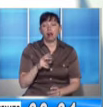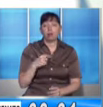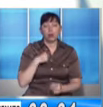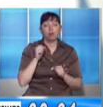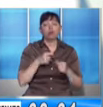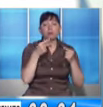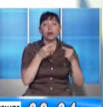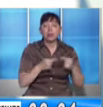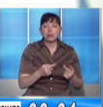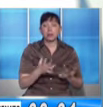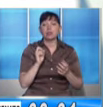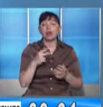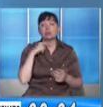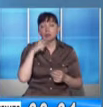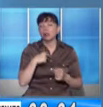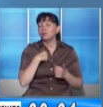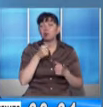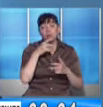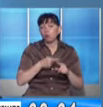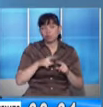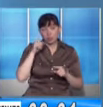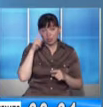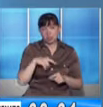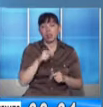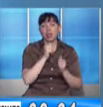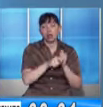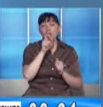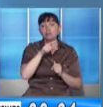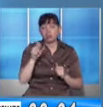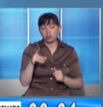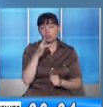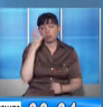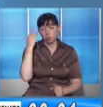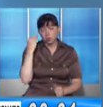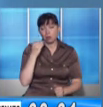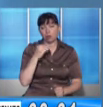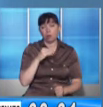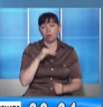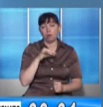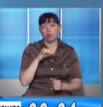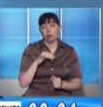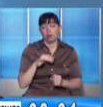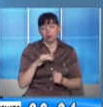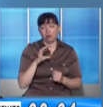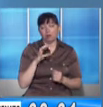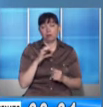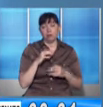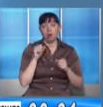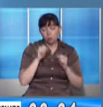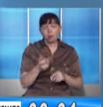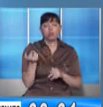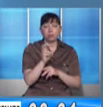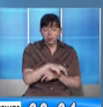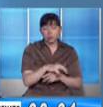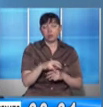distingem, cum păi știm? Noi nu putem ști asta. Da. Fiecare cetățean al Republicii Moldova din zona de est a țării poate veni în